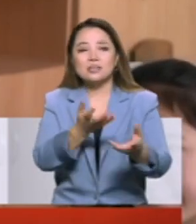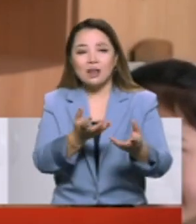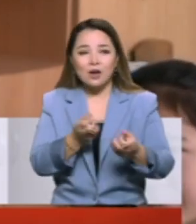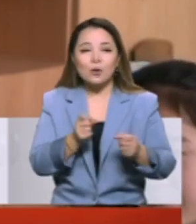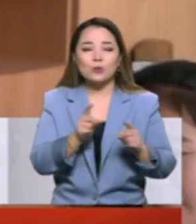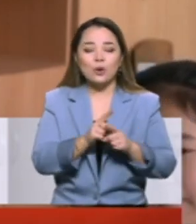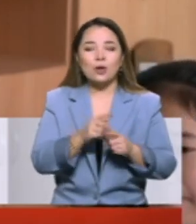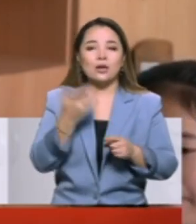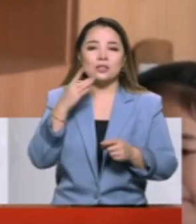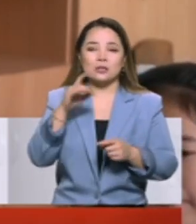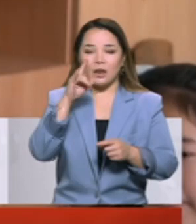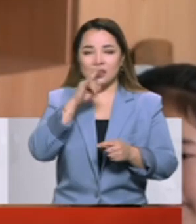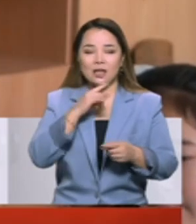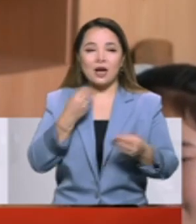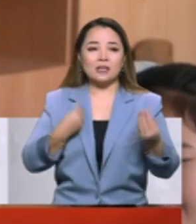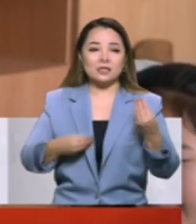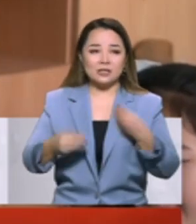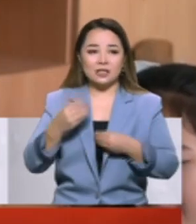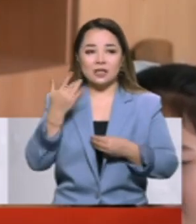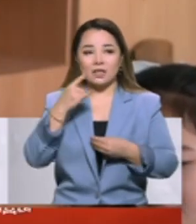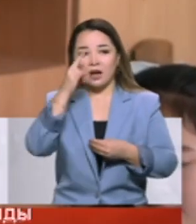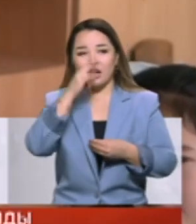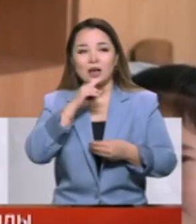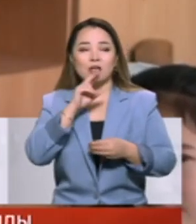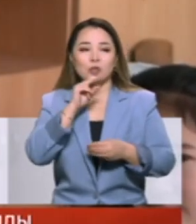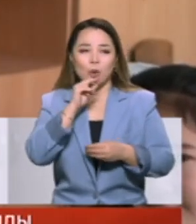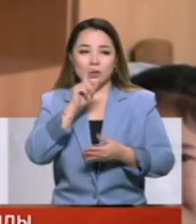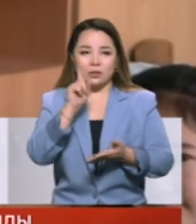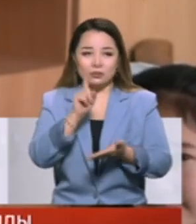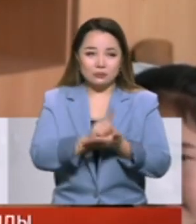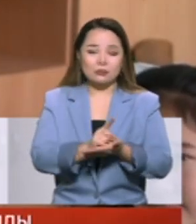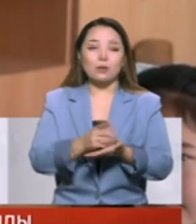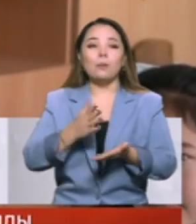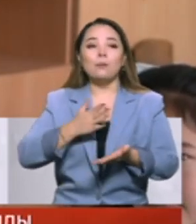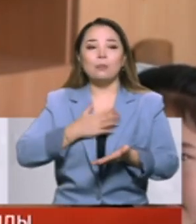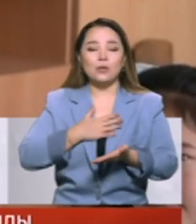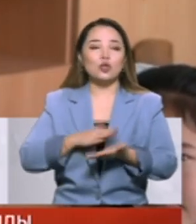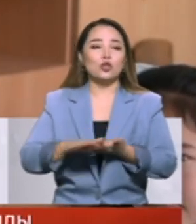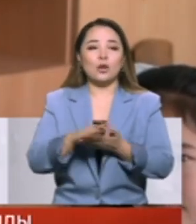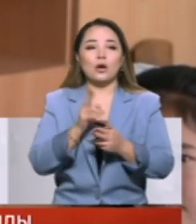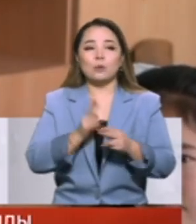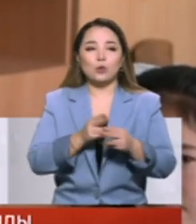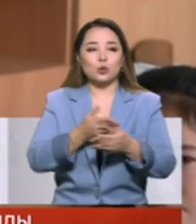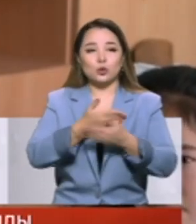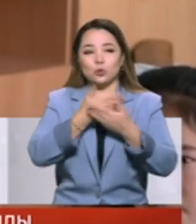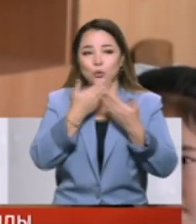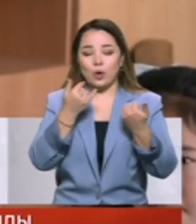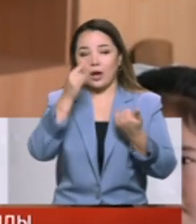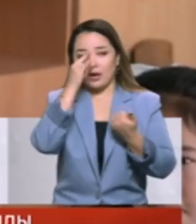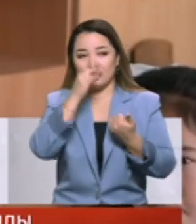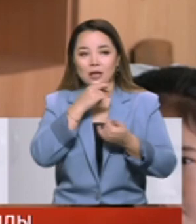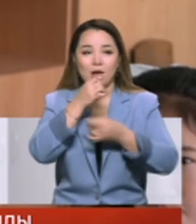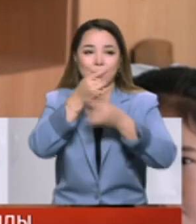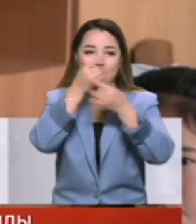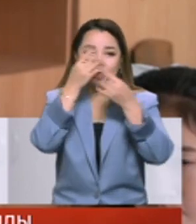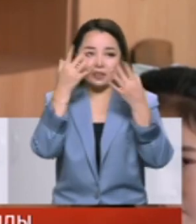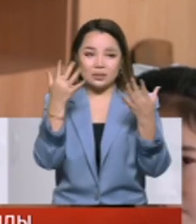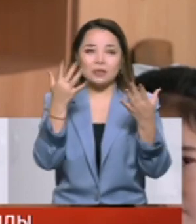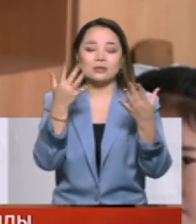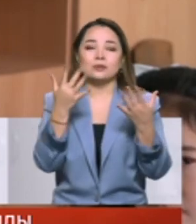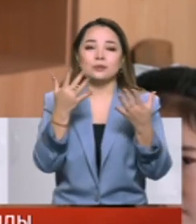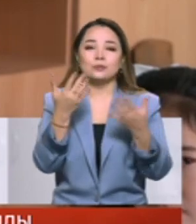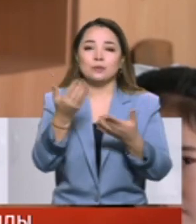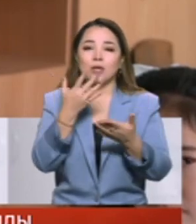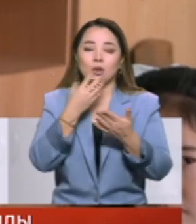болады. Балдарымыз қазақша киінеді. Қазақша сөйлейміз. Бізге бұл жерлерде ешқандай бөгет жоқ. Қазақ